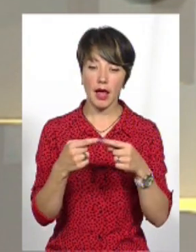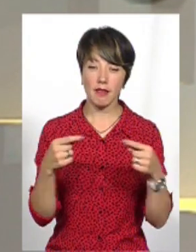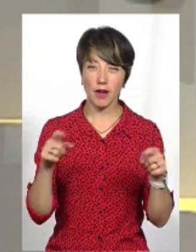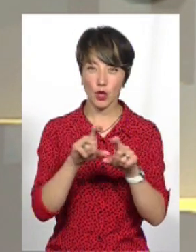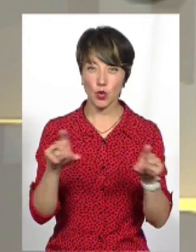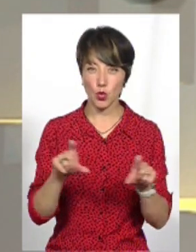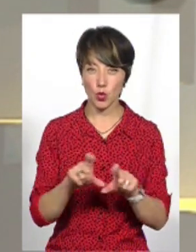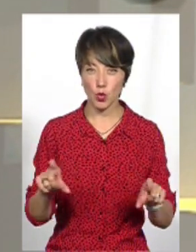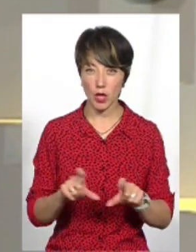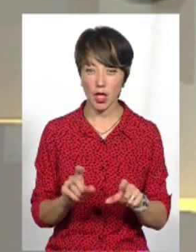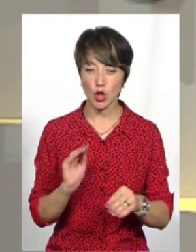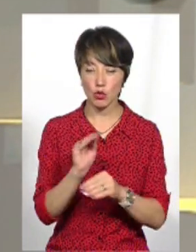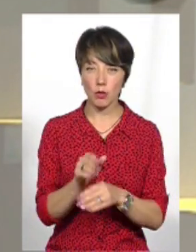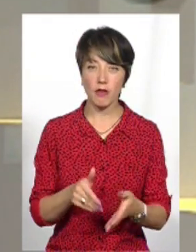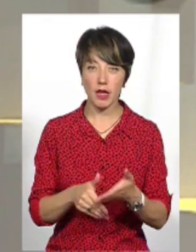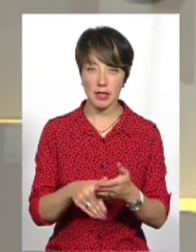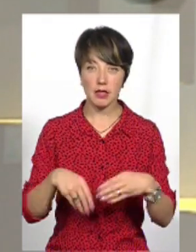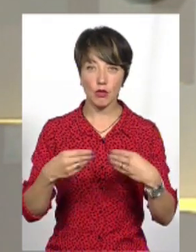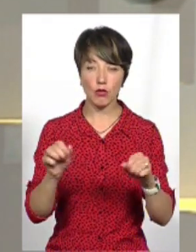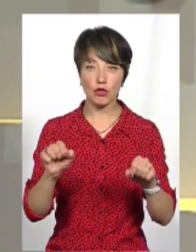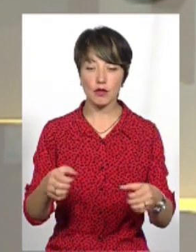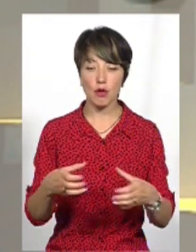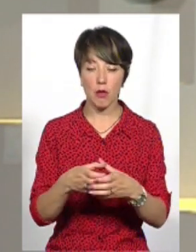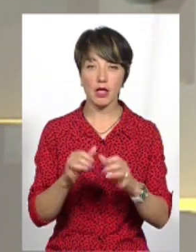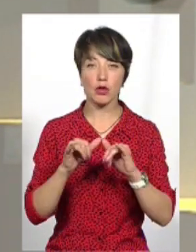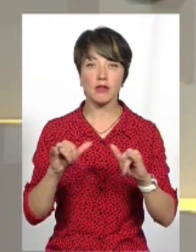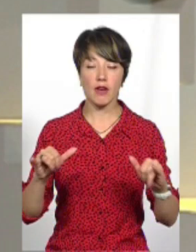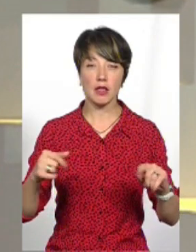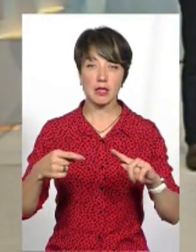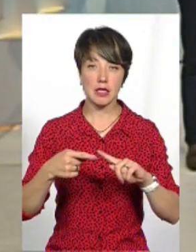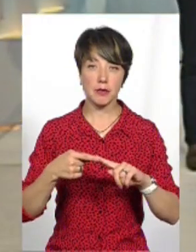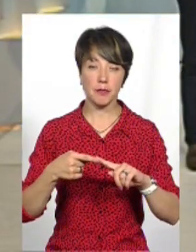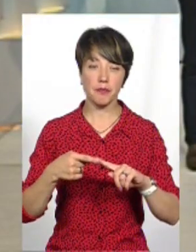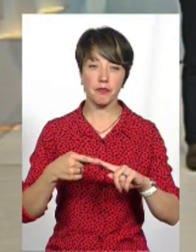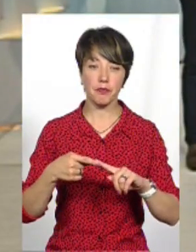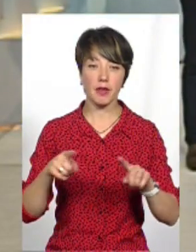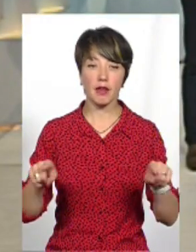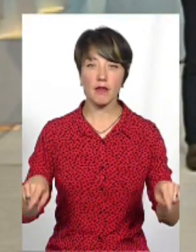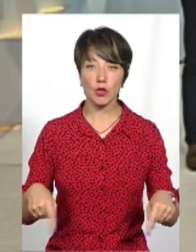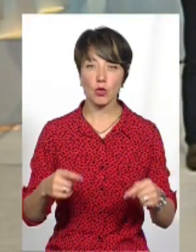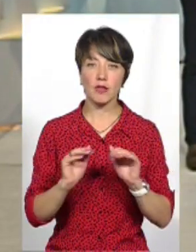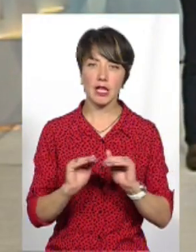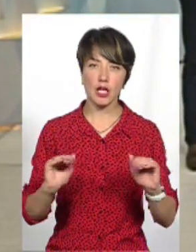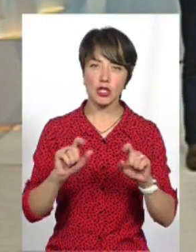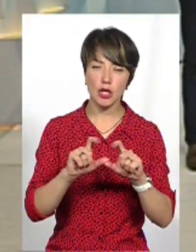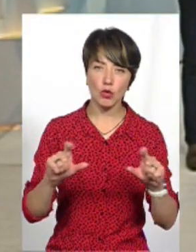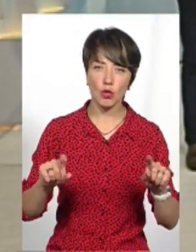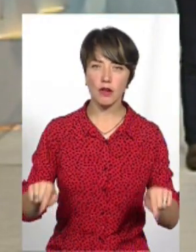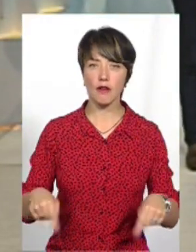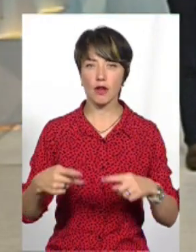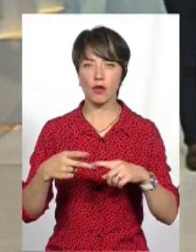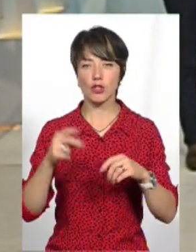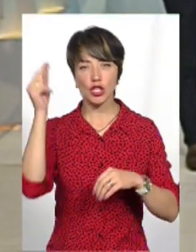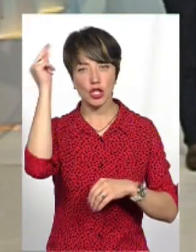які, скажімо, надають можливість громаді розвиватися. Це, скажімо, відновлення дитячих садочків,